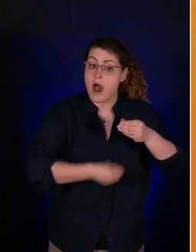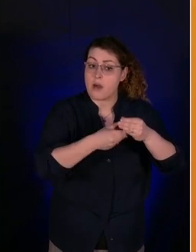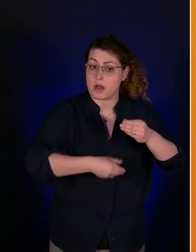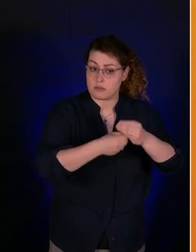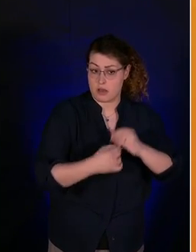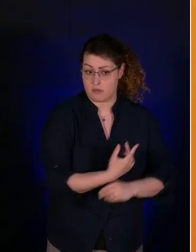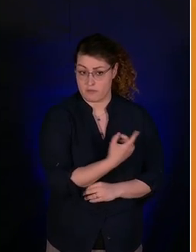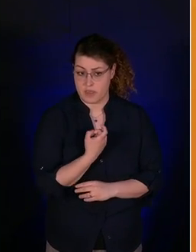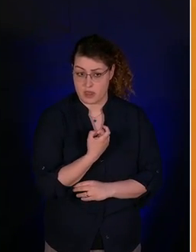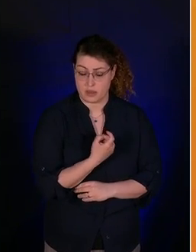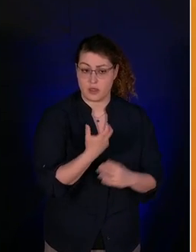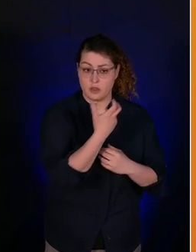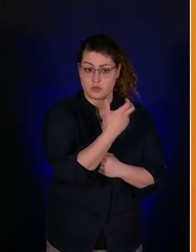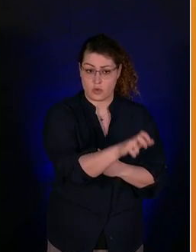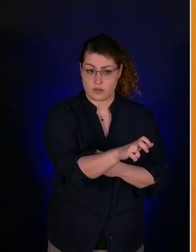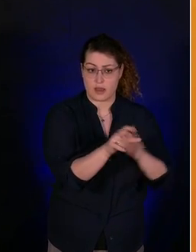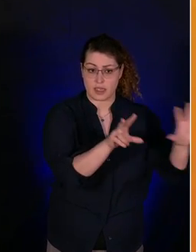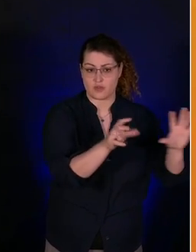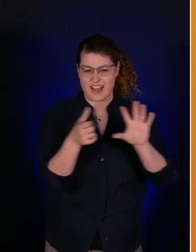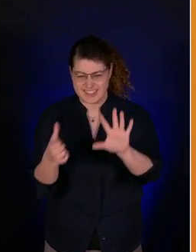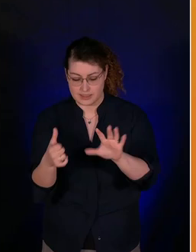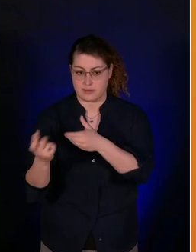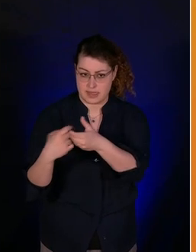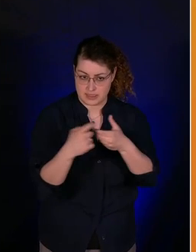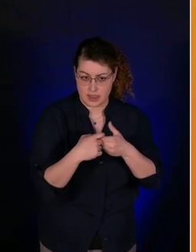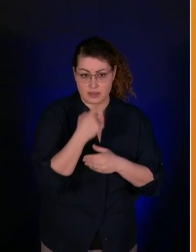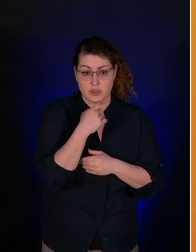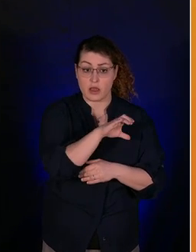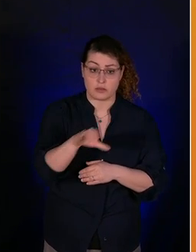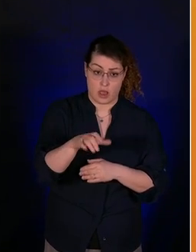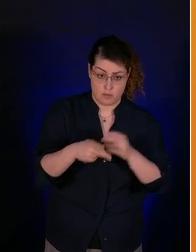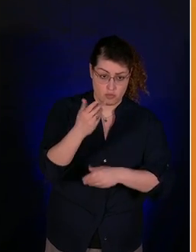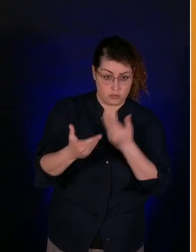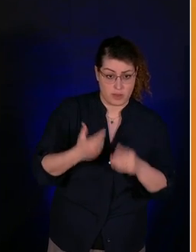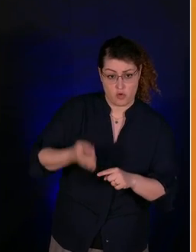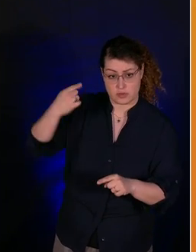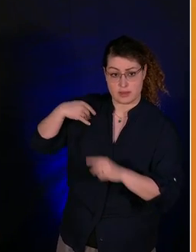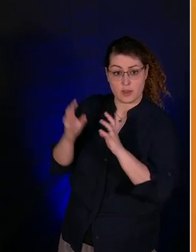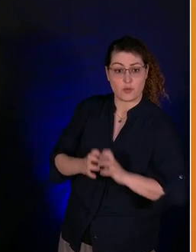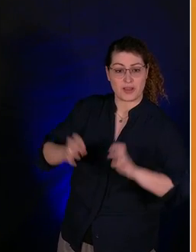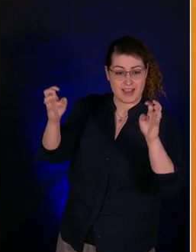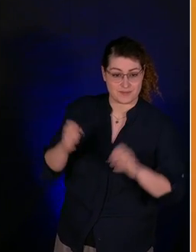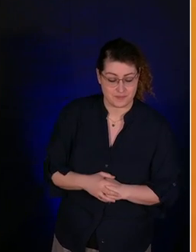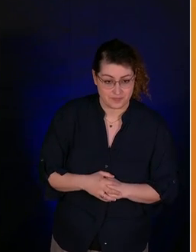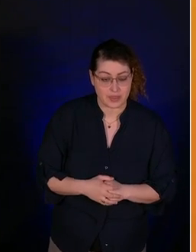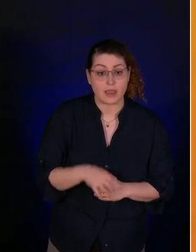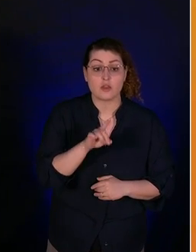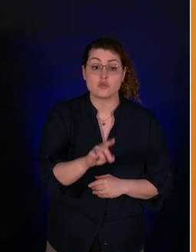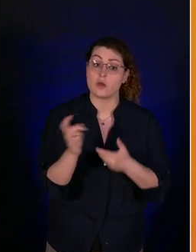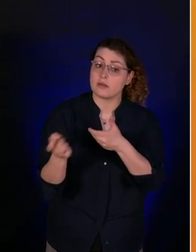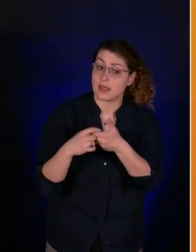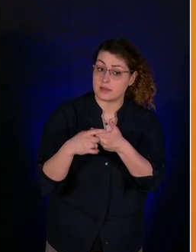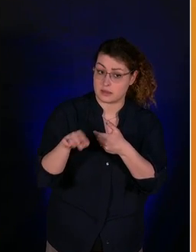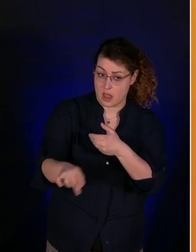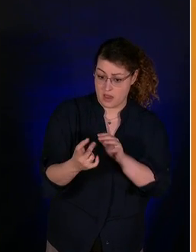de 386 syndicats, soit 100 de plus qu'au dernier congrès. Ces syndicats sont issus